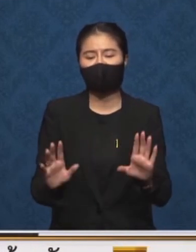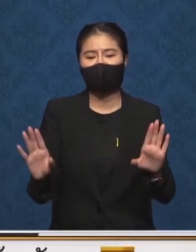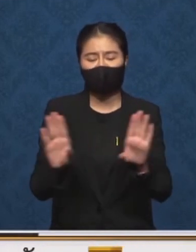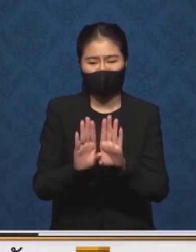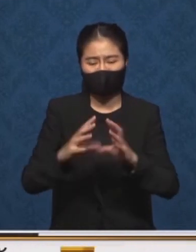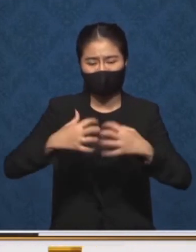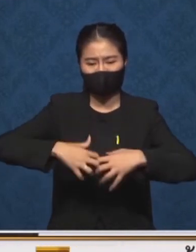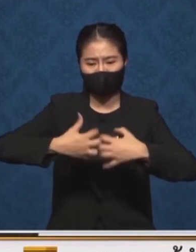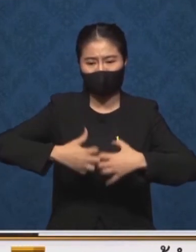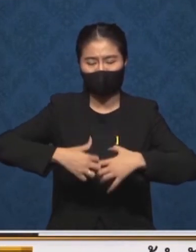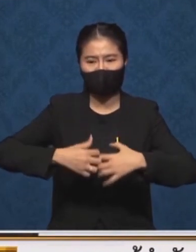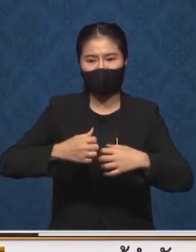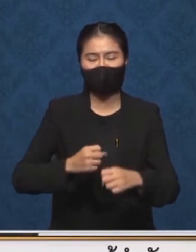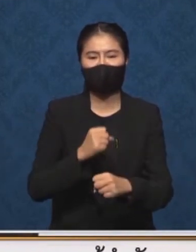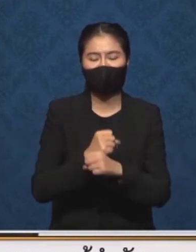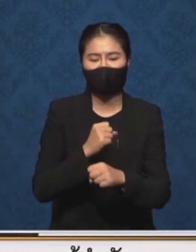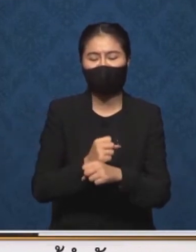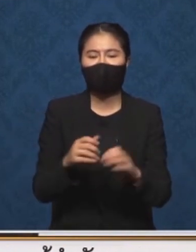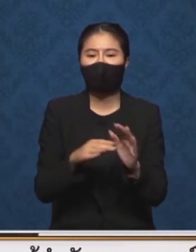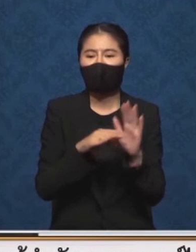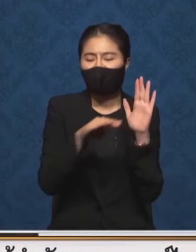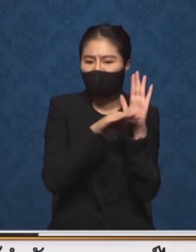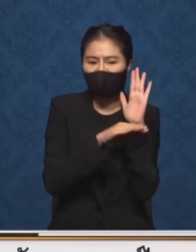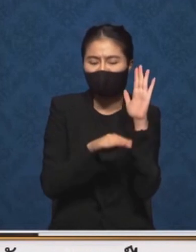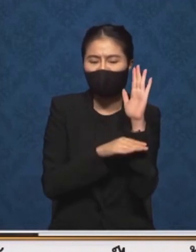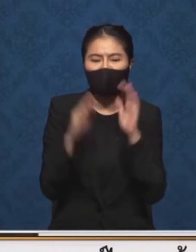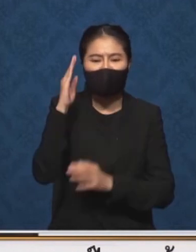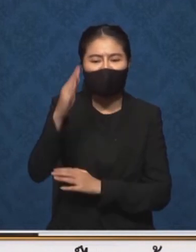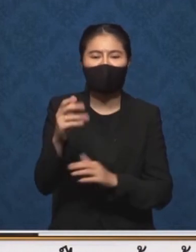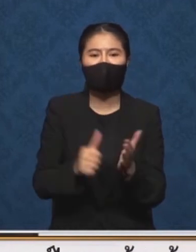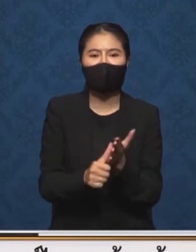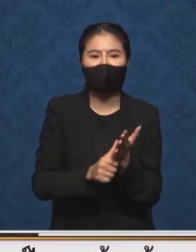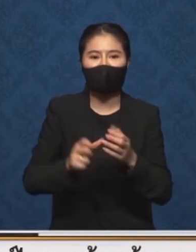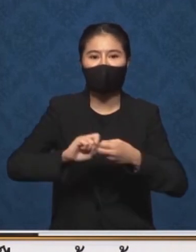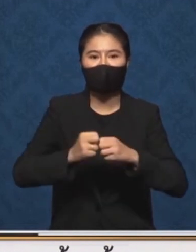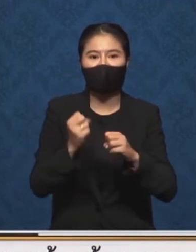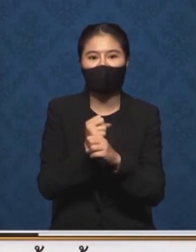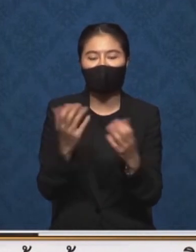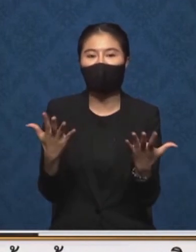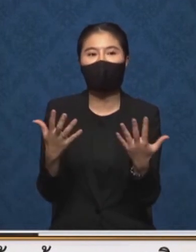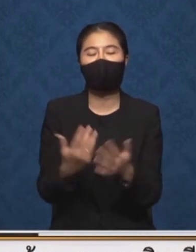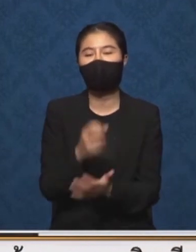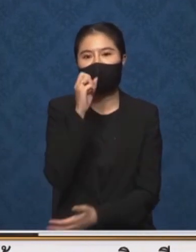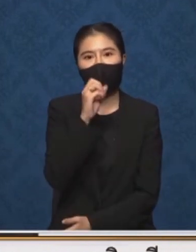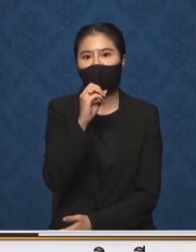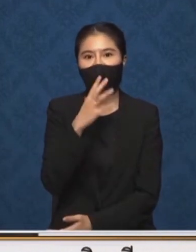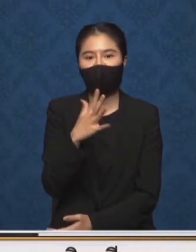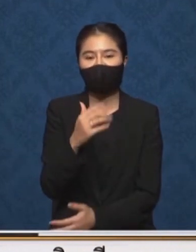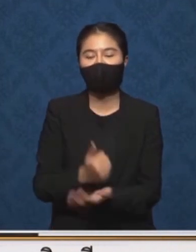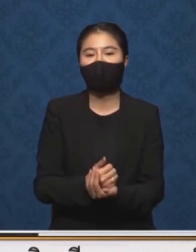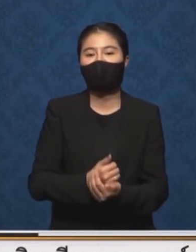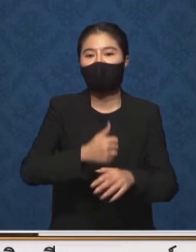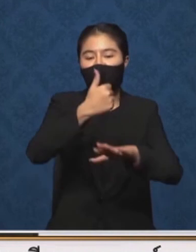มีมาตการรέςท Painศัert จั